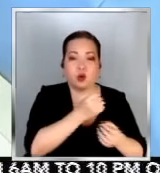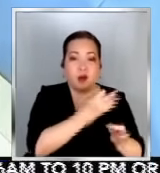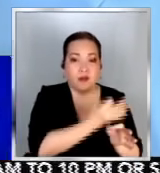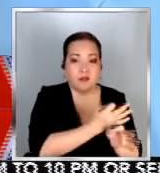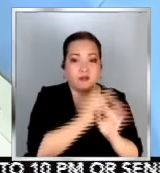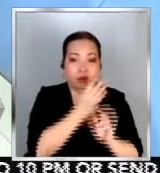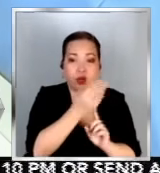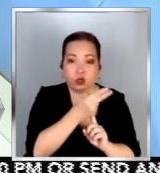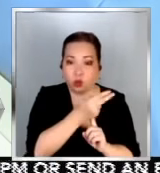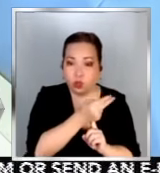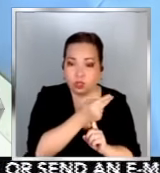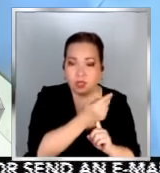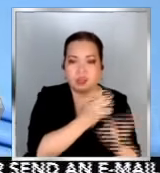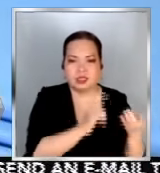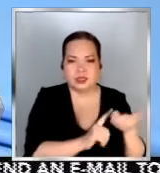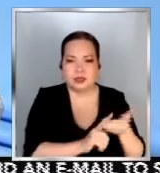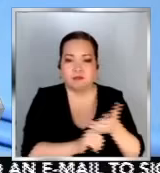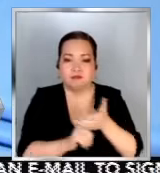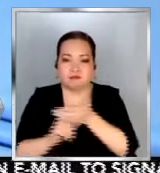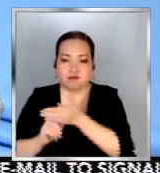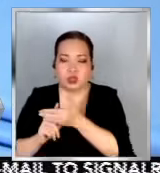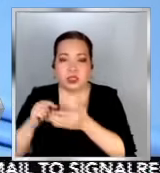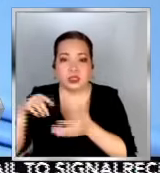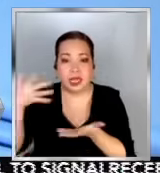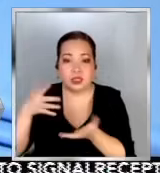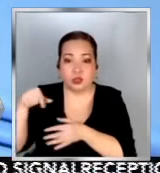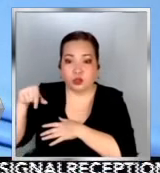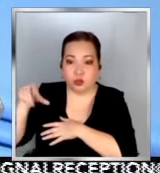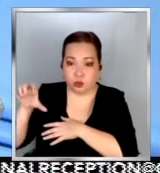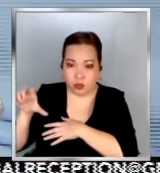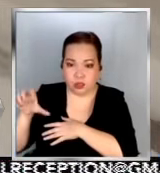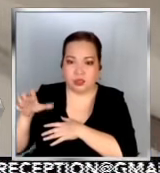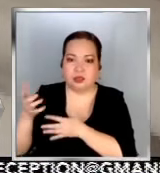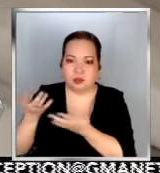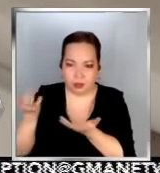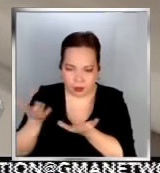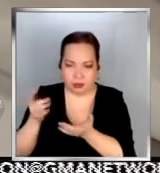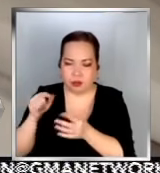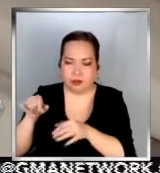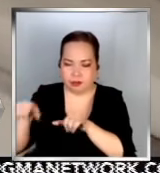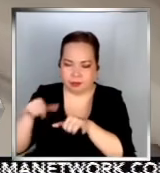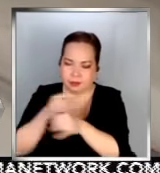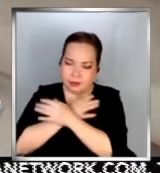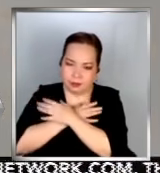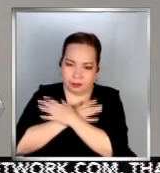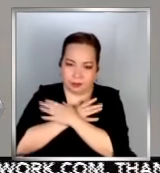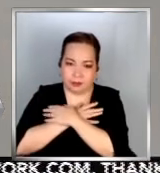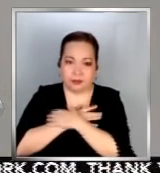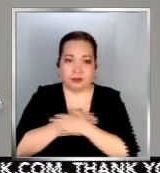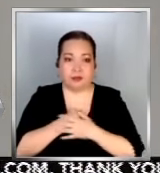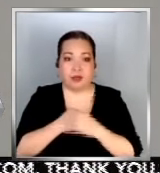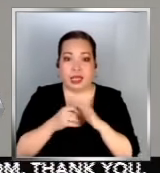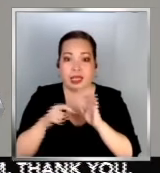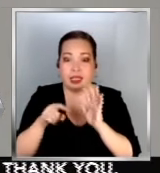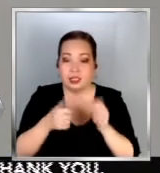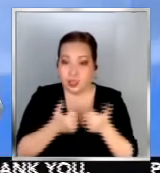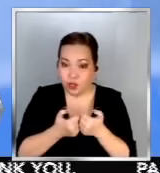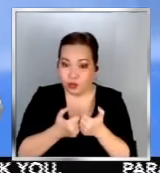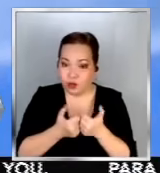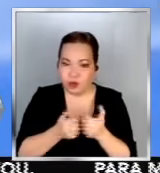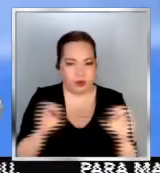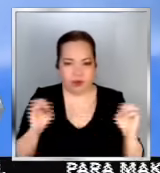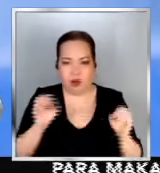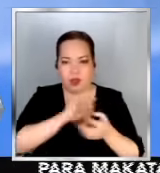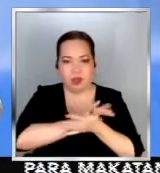sa isolation facility ng syudad kung saan siya nagpapagaling hanggang sa ngayon. Negative ang test results ng kanyang girlfriend na kasama sa biyahe